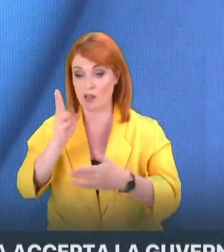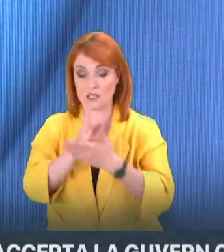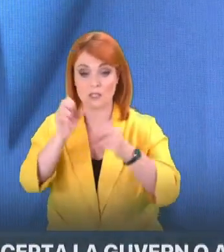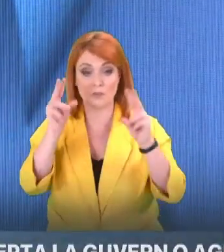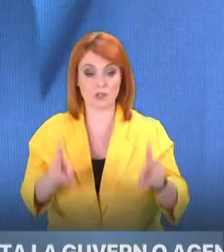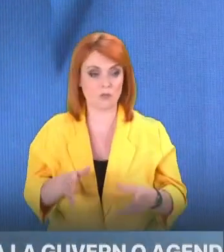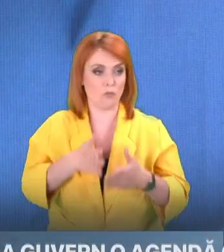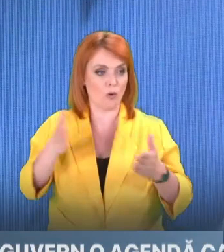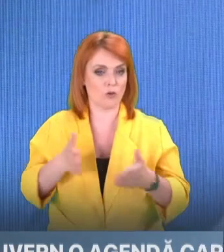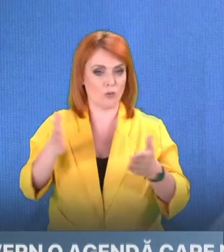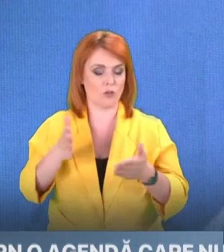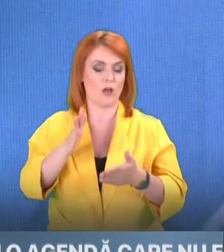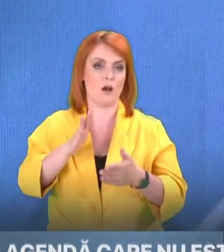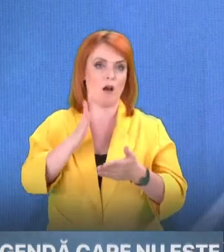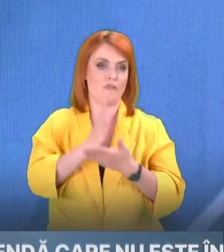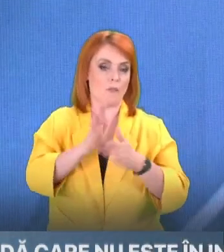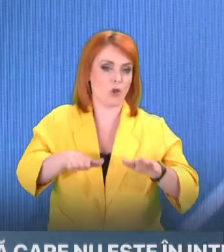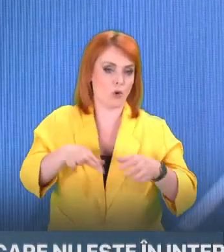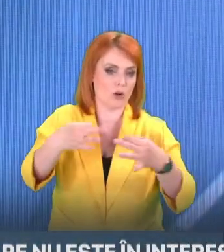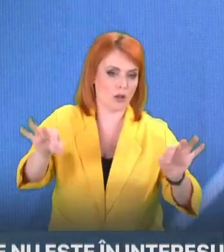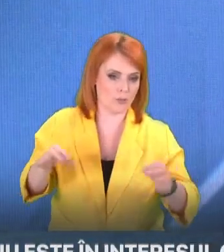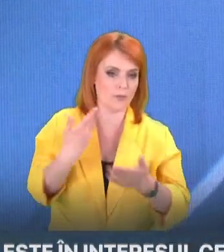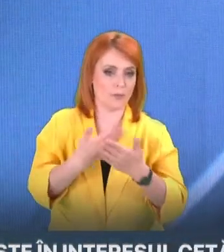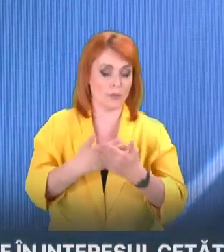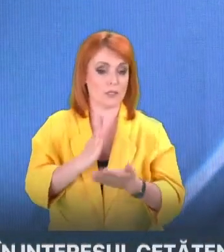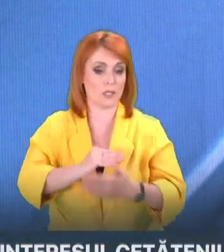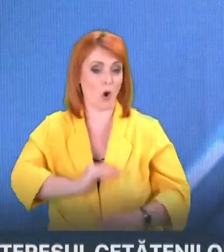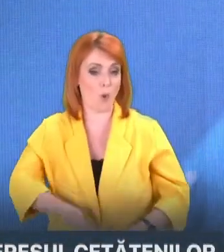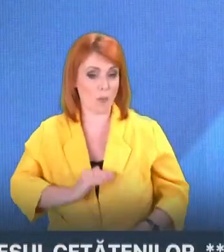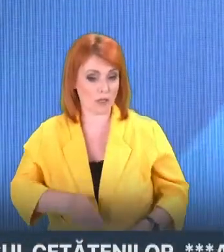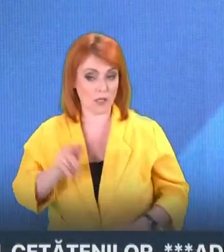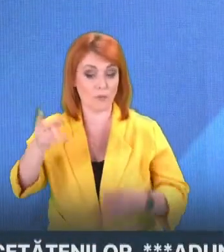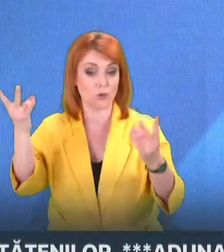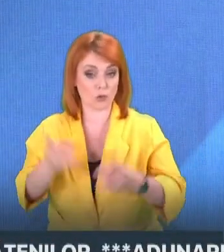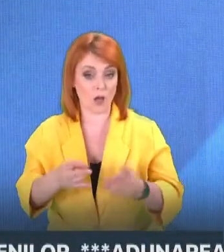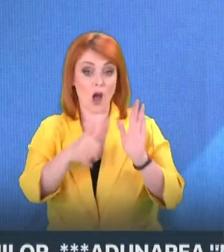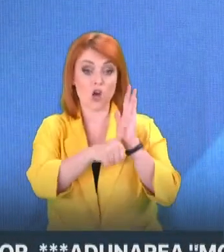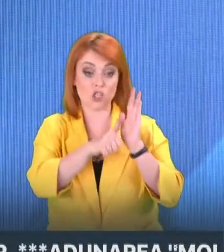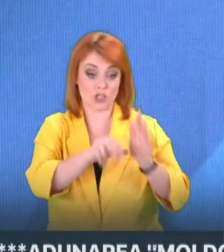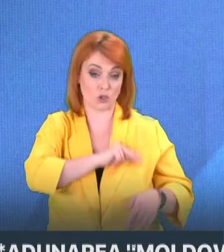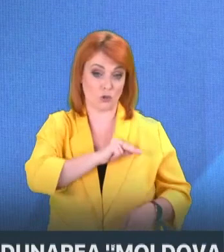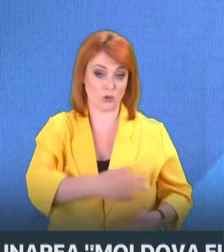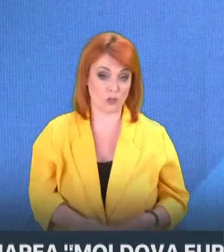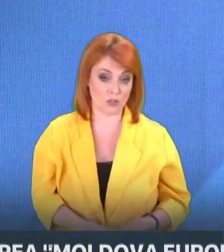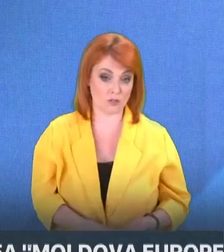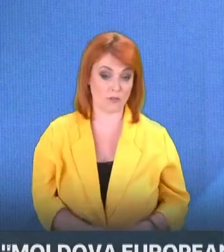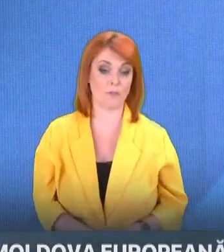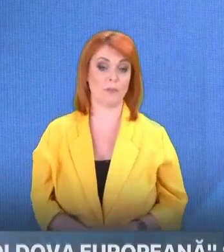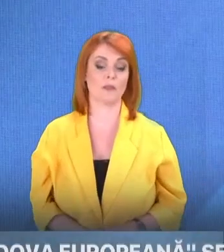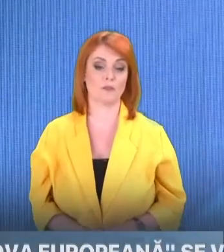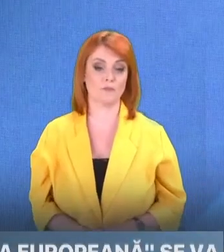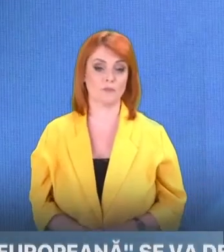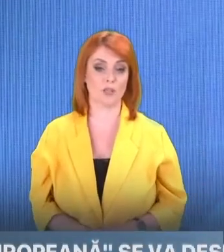multe locuri vacante. De exemplu, în unele companii este nevoie și de 60 de angajați. Una peste alta, curricula din școlile